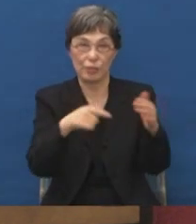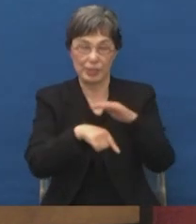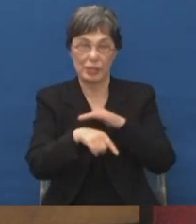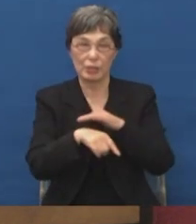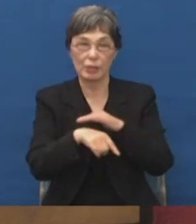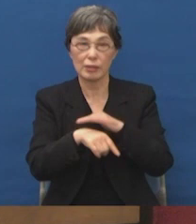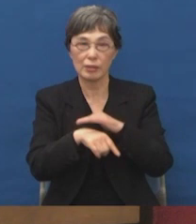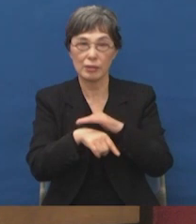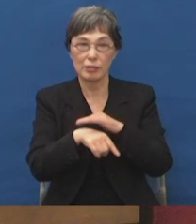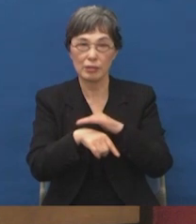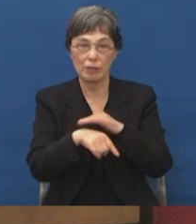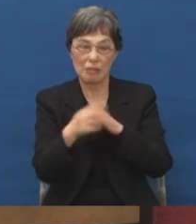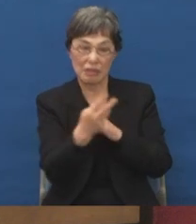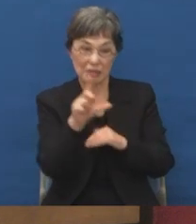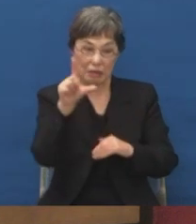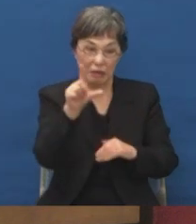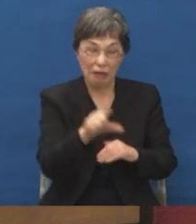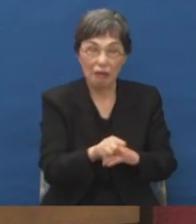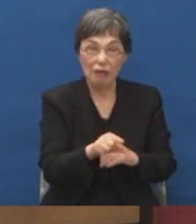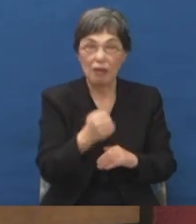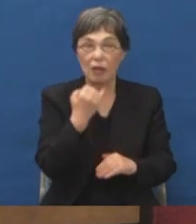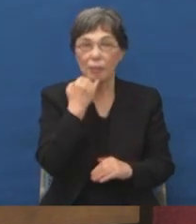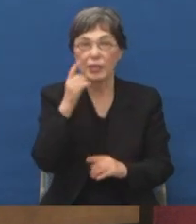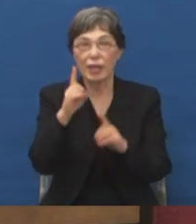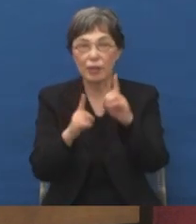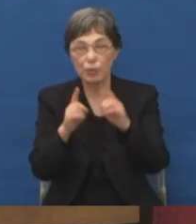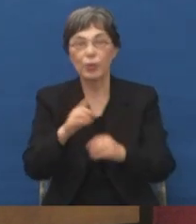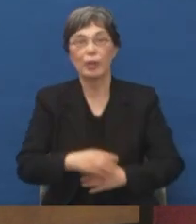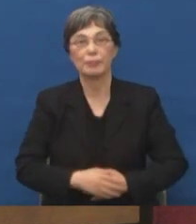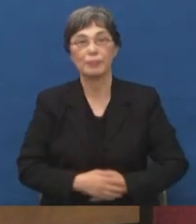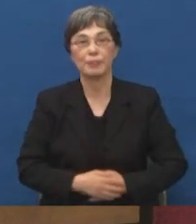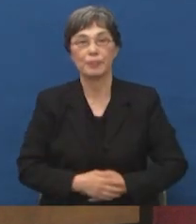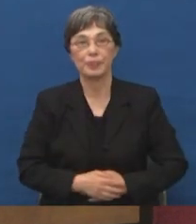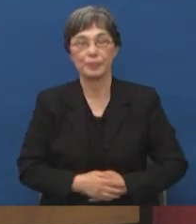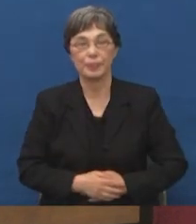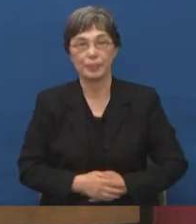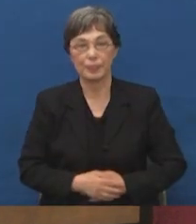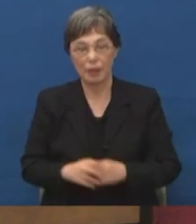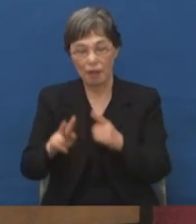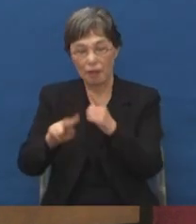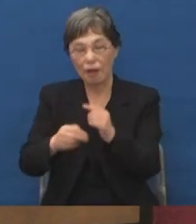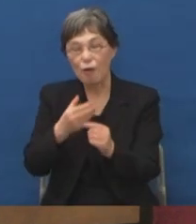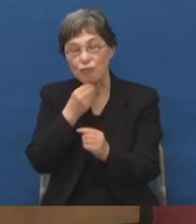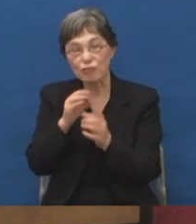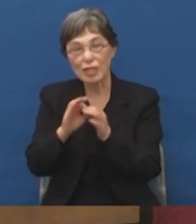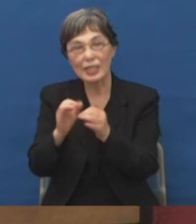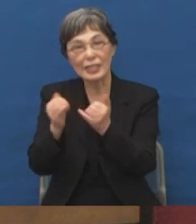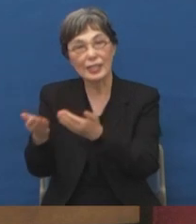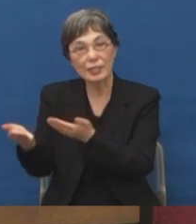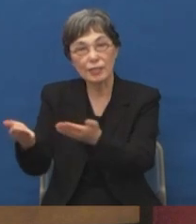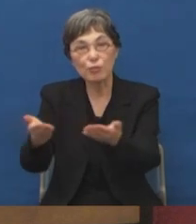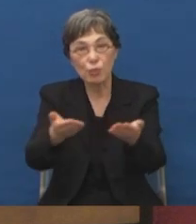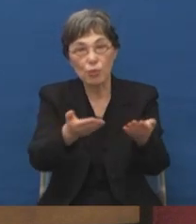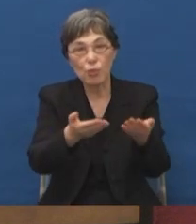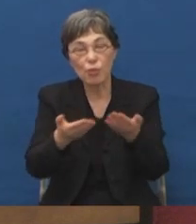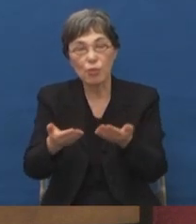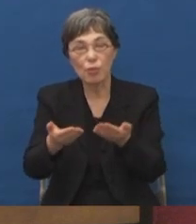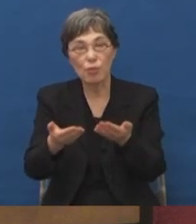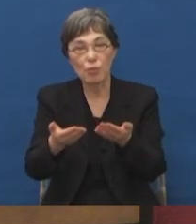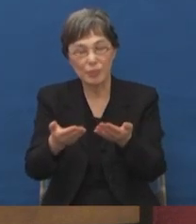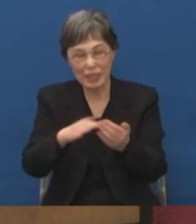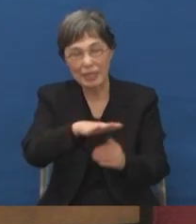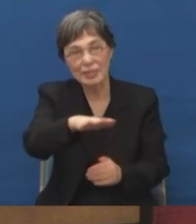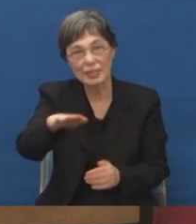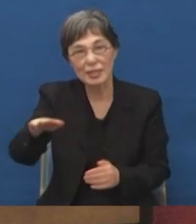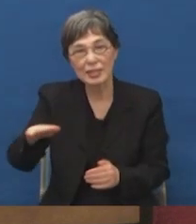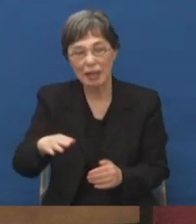がわずか3人でいいのかということであります。介護福祉関係者にお聞きしますと、多くの方が